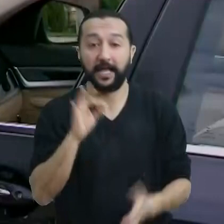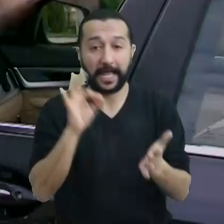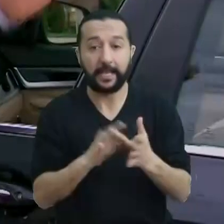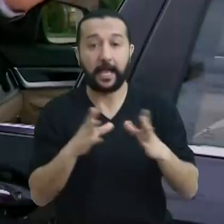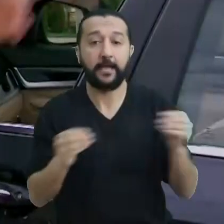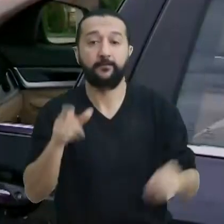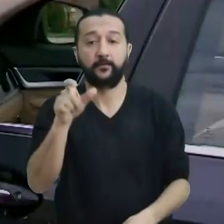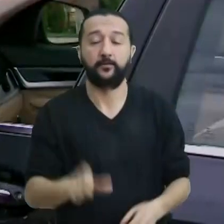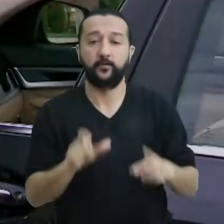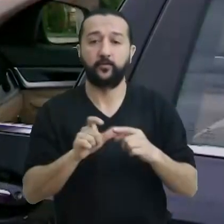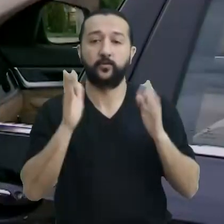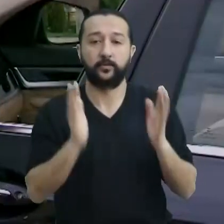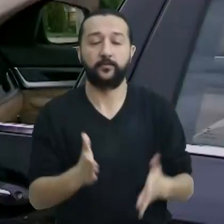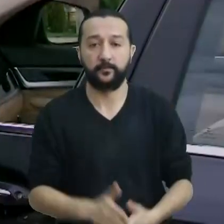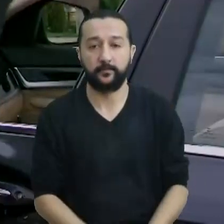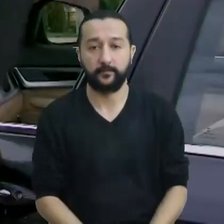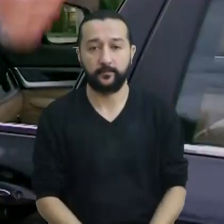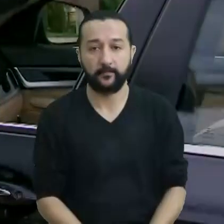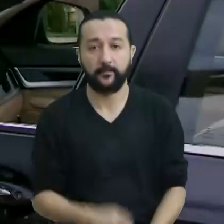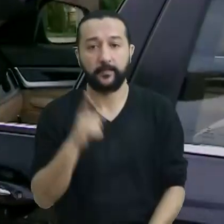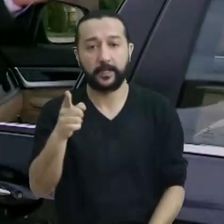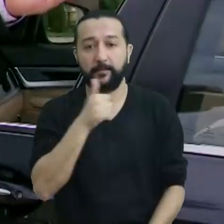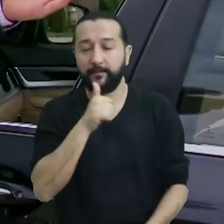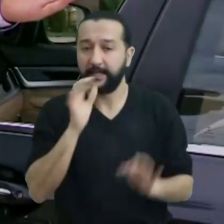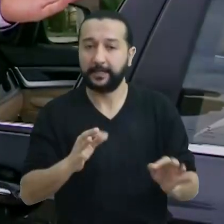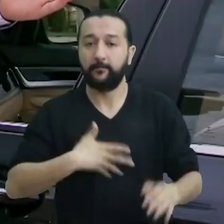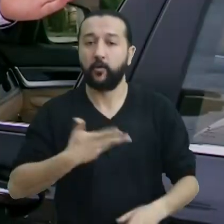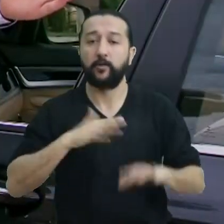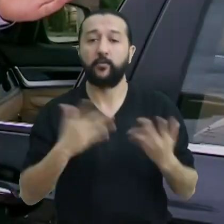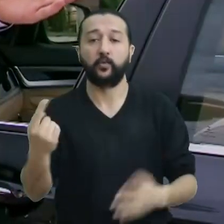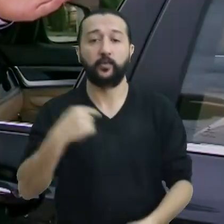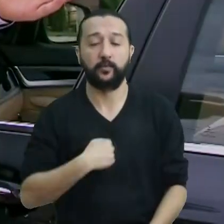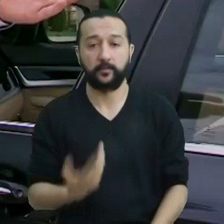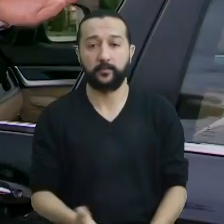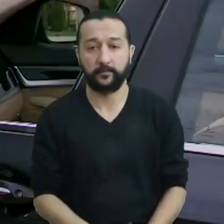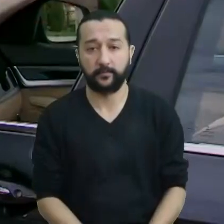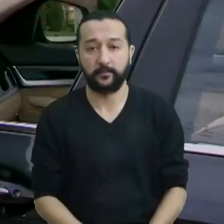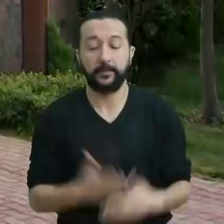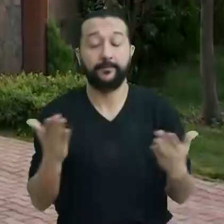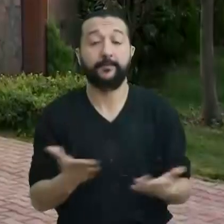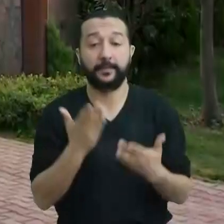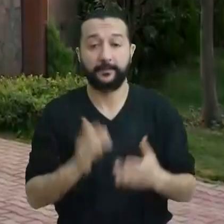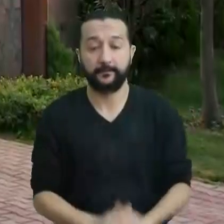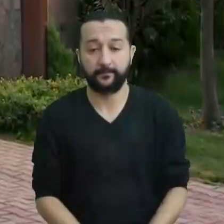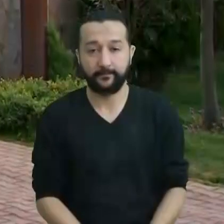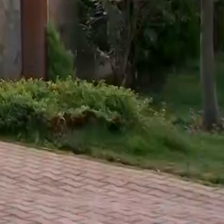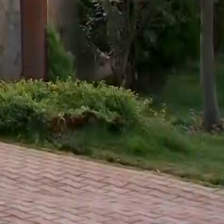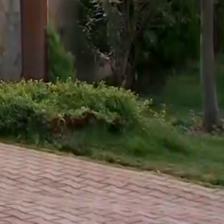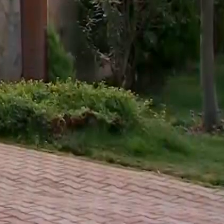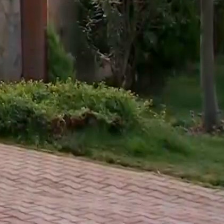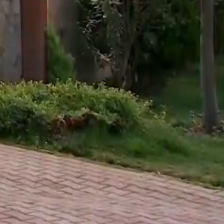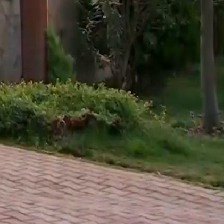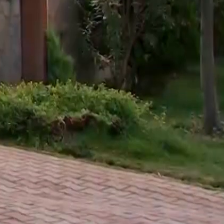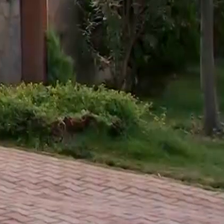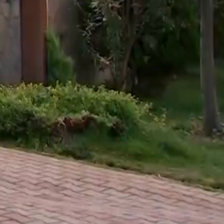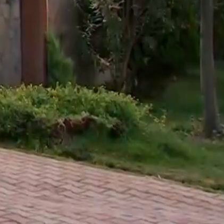anda ortada yoksun yani Şükrü. Babam zaten moralimi bozdu. Neyse ya. Eli belinde dört